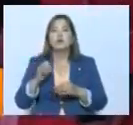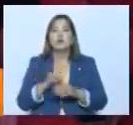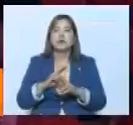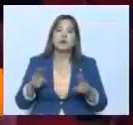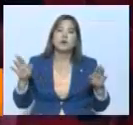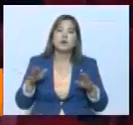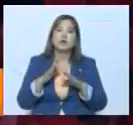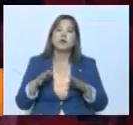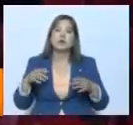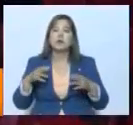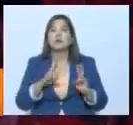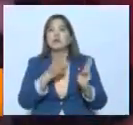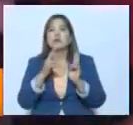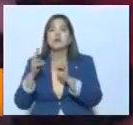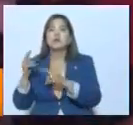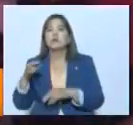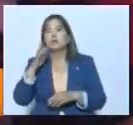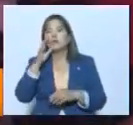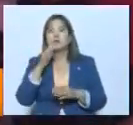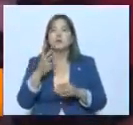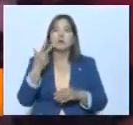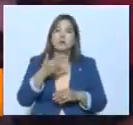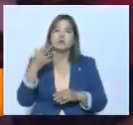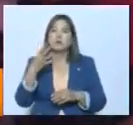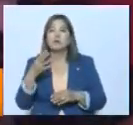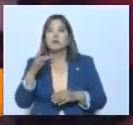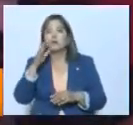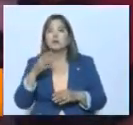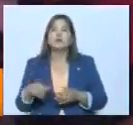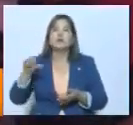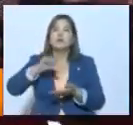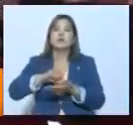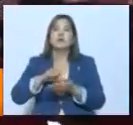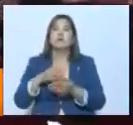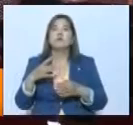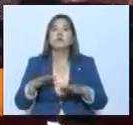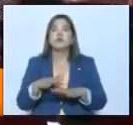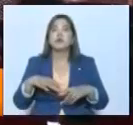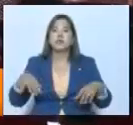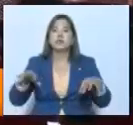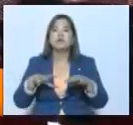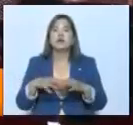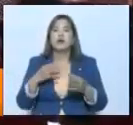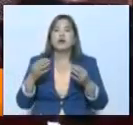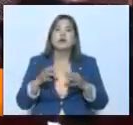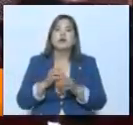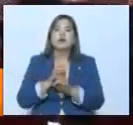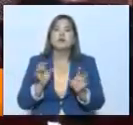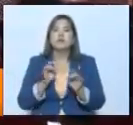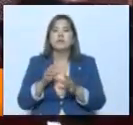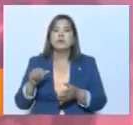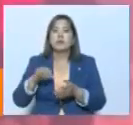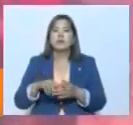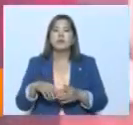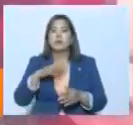звездочки отечественного танца в возрасте 3-4 лет и бывшие участники творческого коллектива. Гости мероприятия отметили высокий